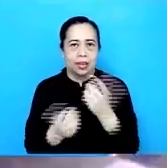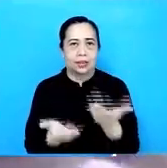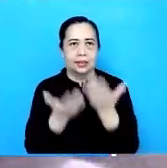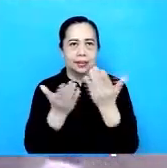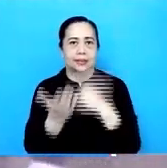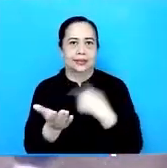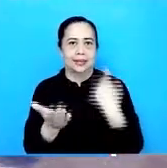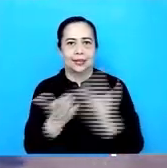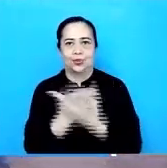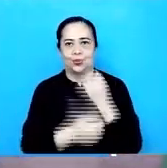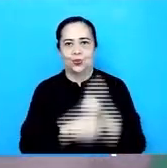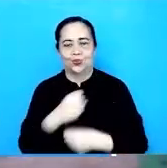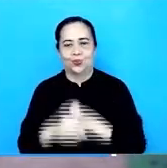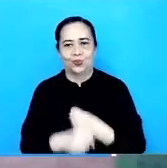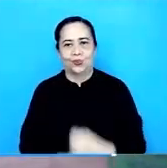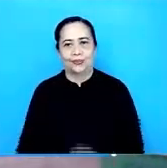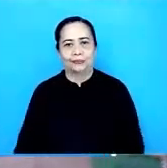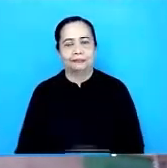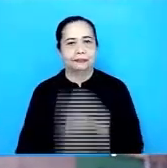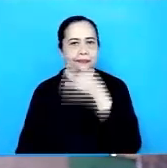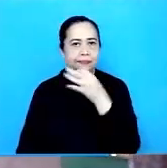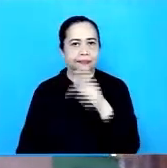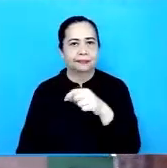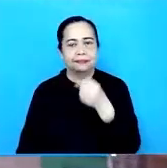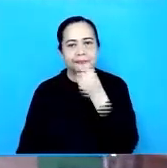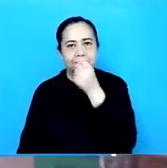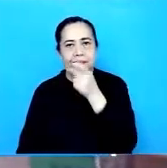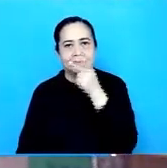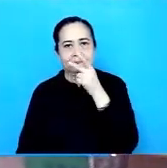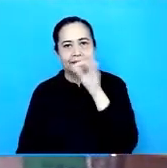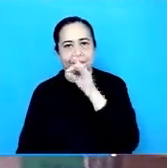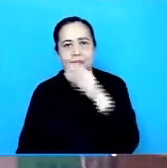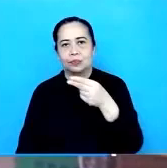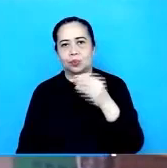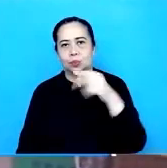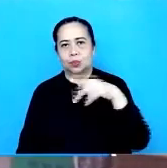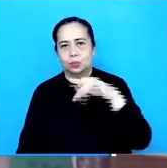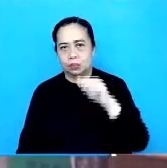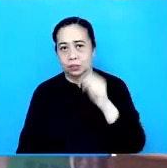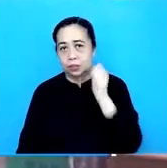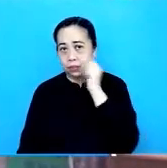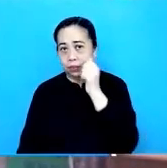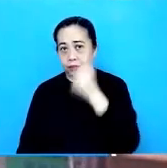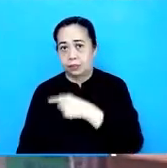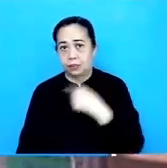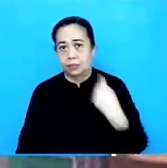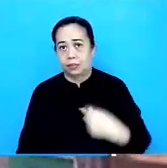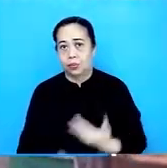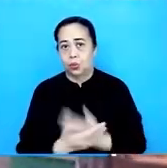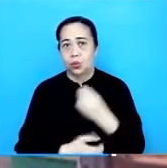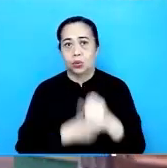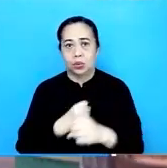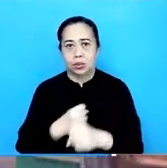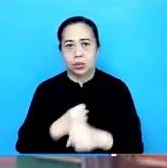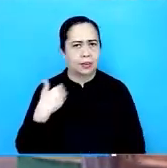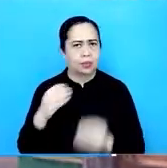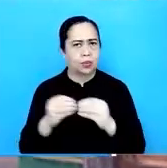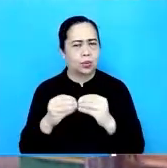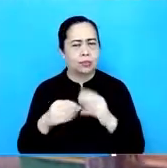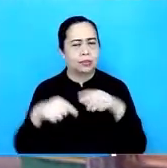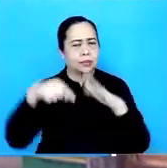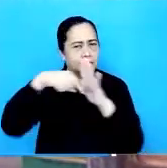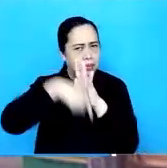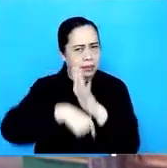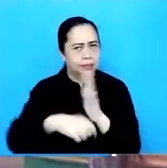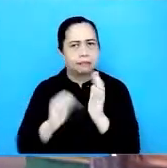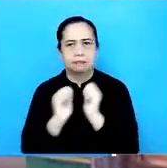New Year. Paboritong merienda nating mga Pinoy ang hopya. Pero tuwing panahon ng Chinese New Year, meron pa itong mas malalim na